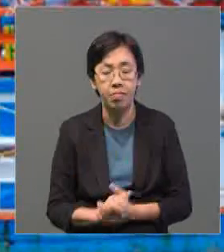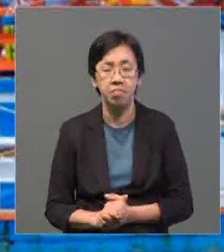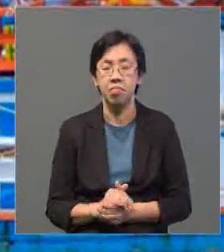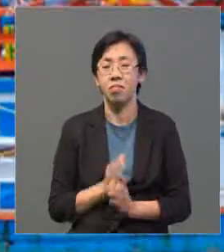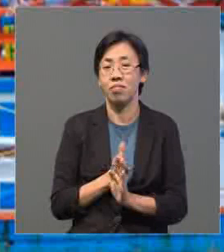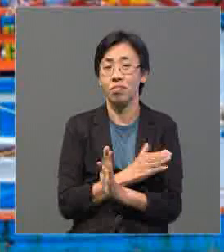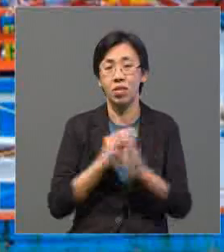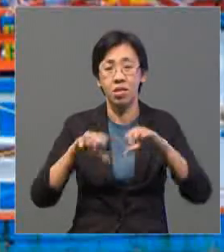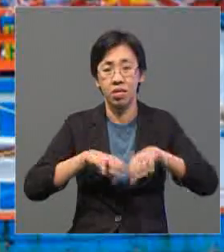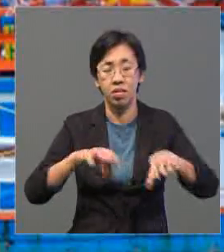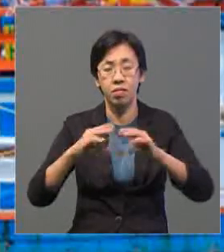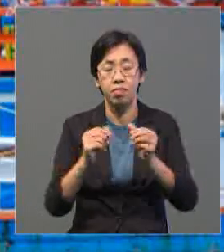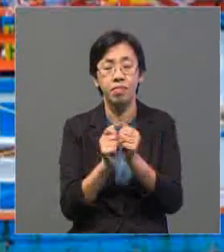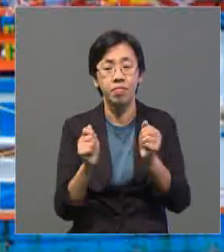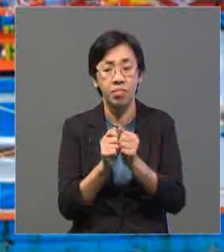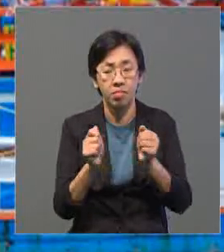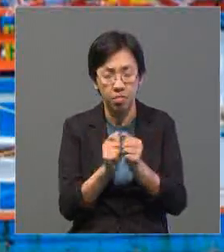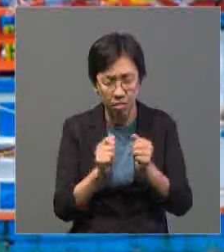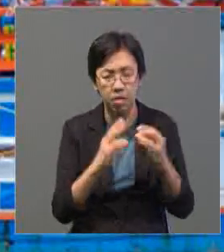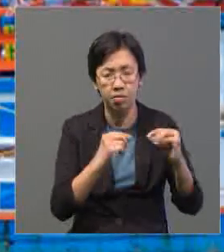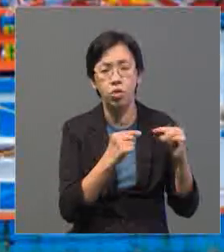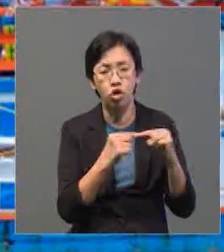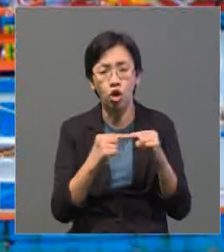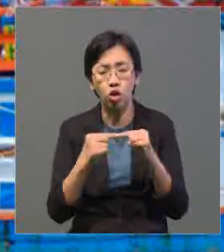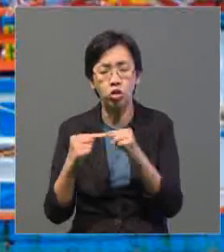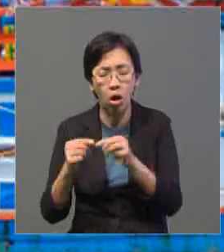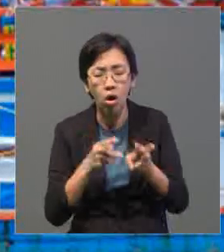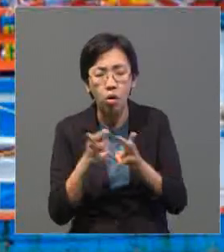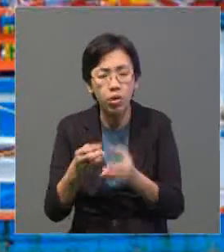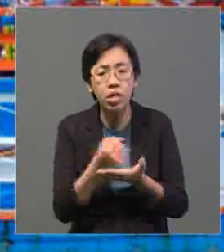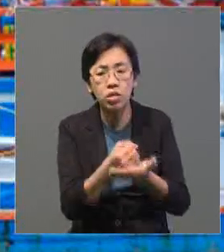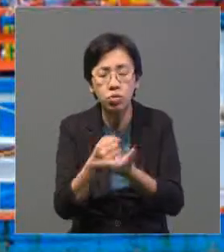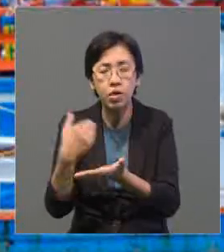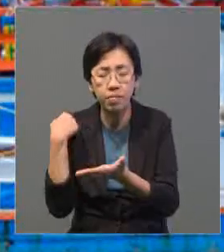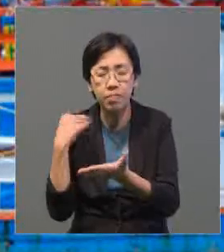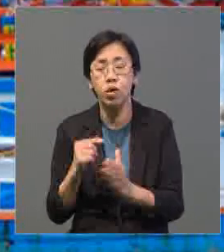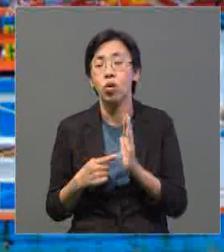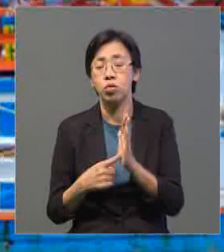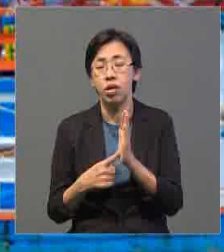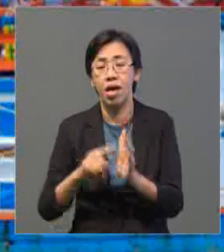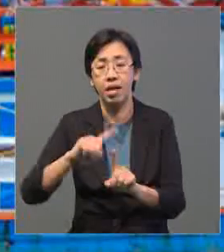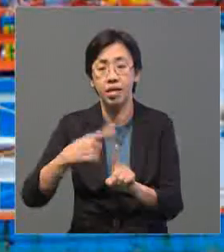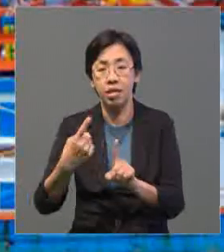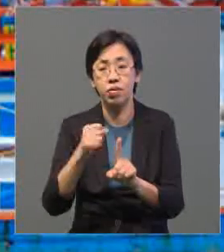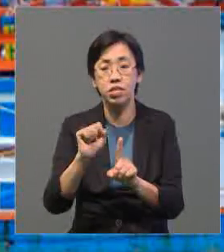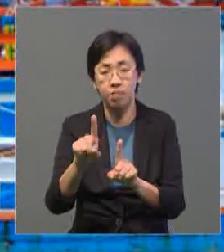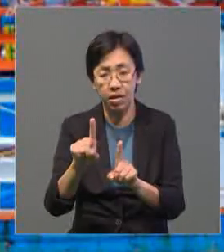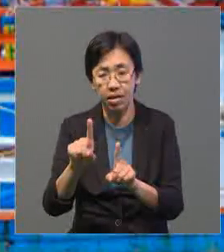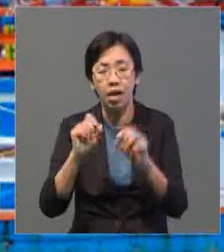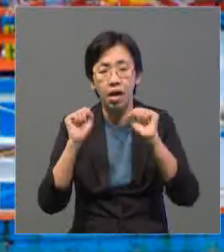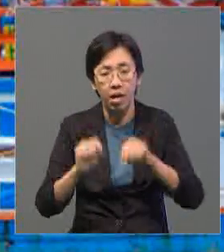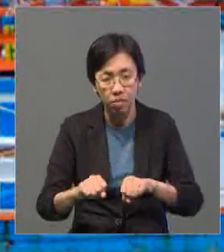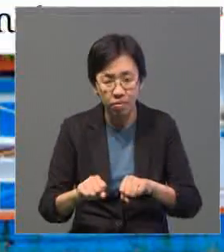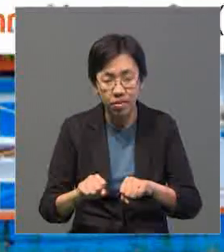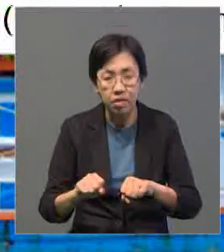มีการจัดประชุมคณะอนุกรรมการในพื้นที่มาต่อเนื่องเพื่อหาแนวทางช่วยเหลืออย่างล่าสุดเมื่อวันที่ 11มกราคมก็เห็นชอบ